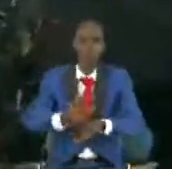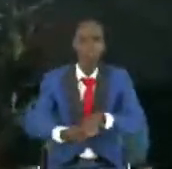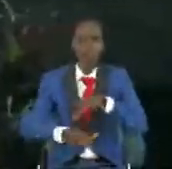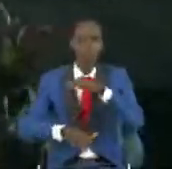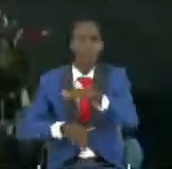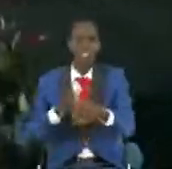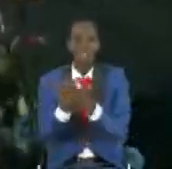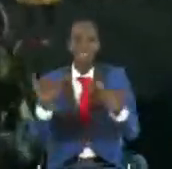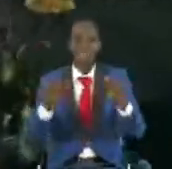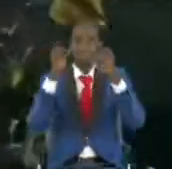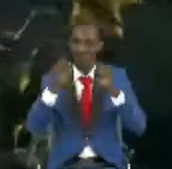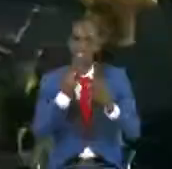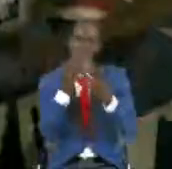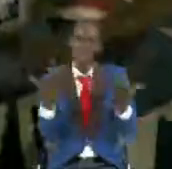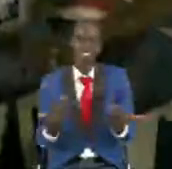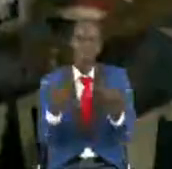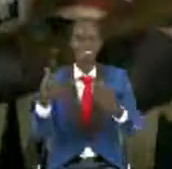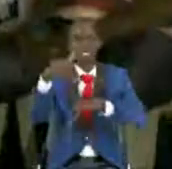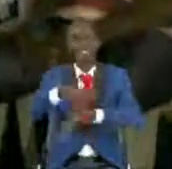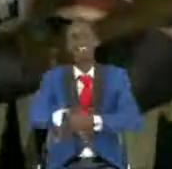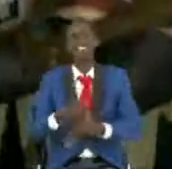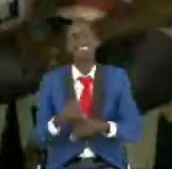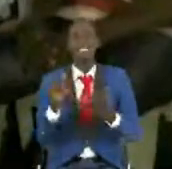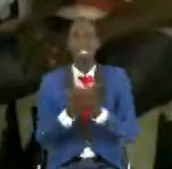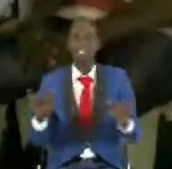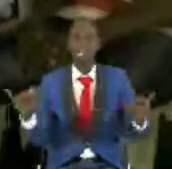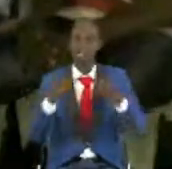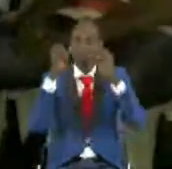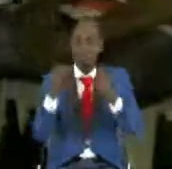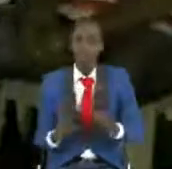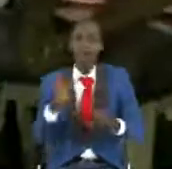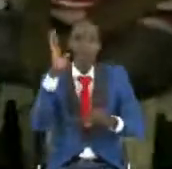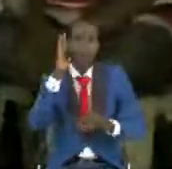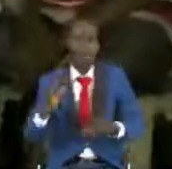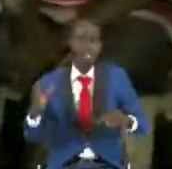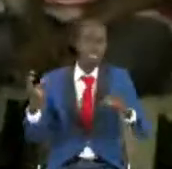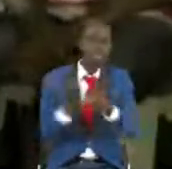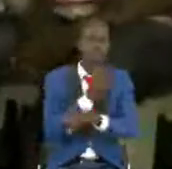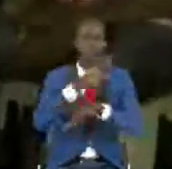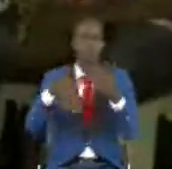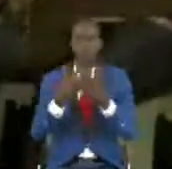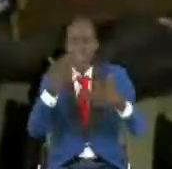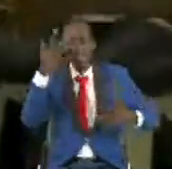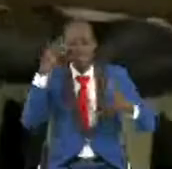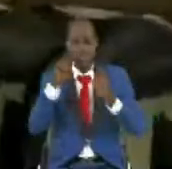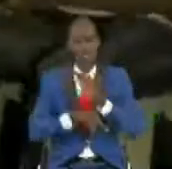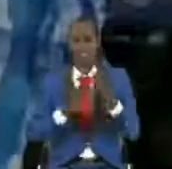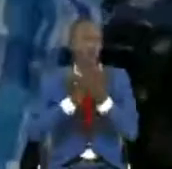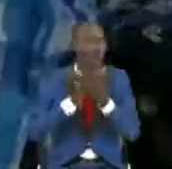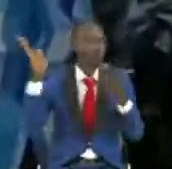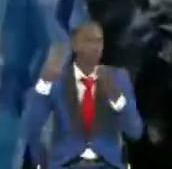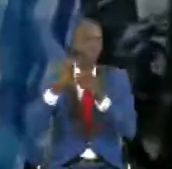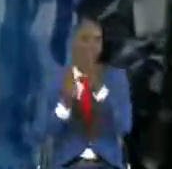Cette même puissance est là ce soir. Cette même puissance est, va ôter toute maladie au nom